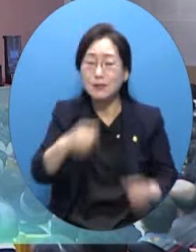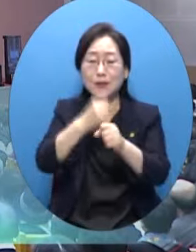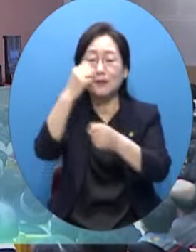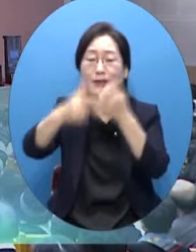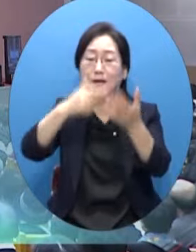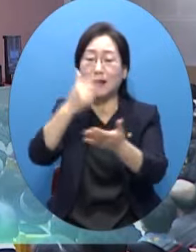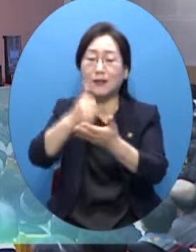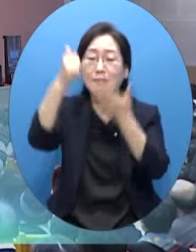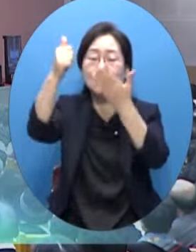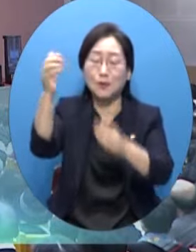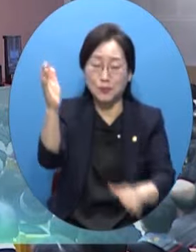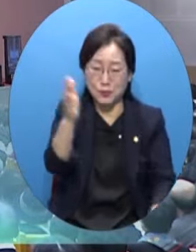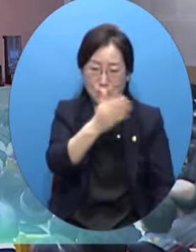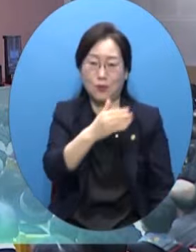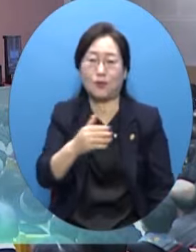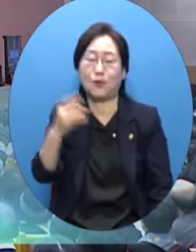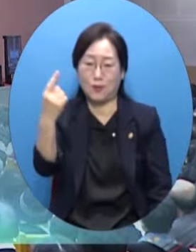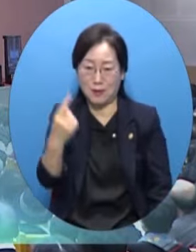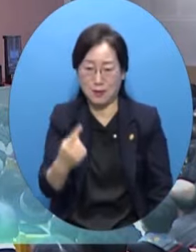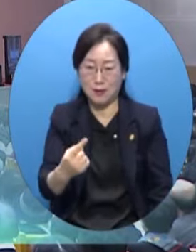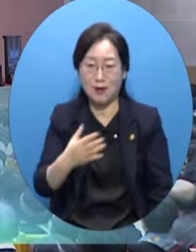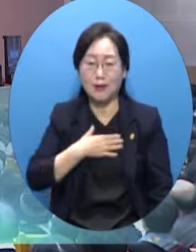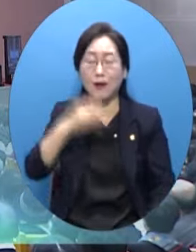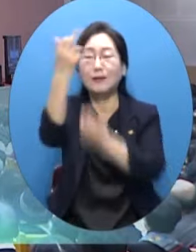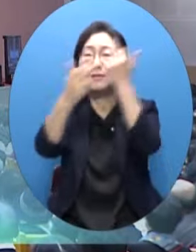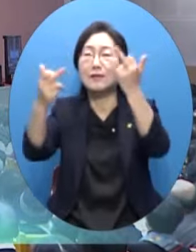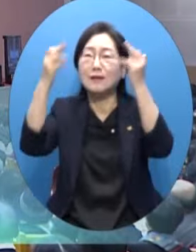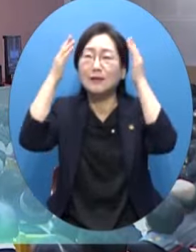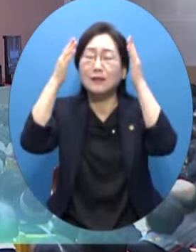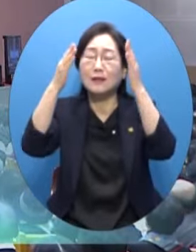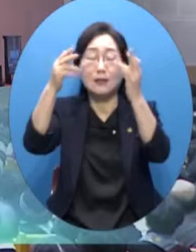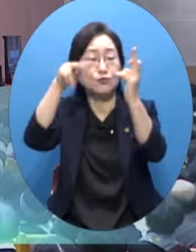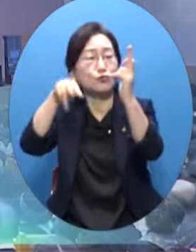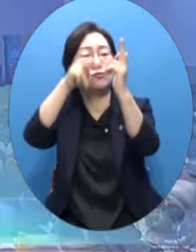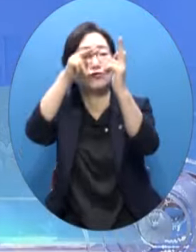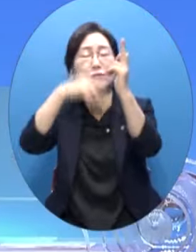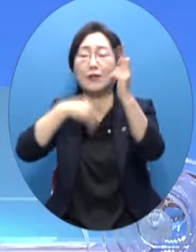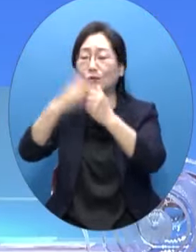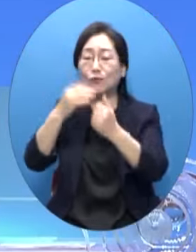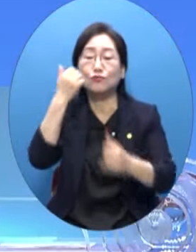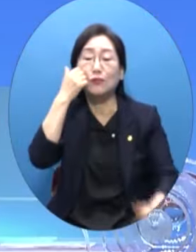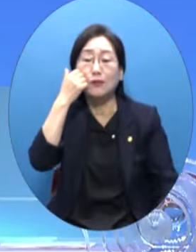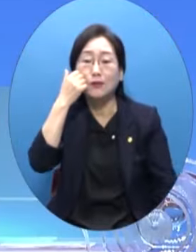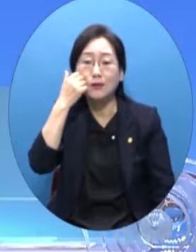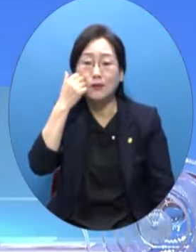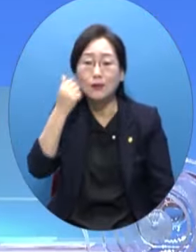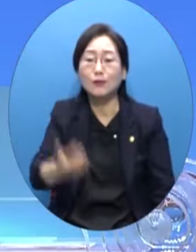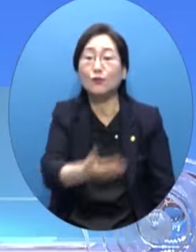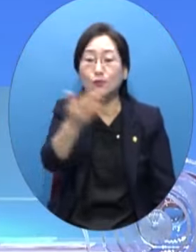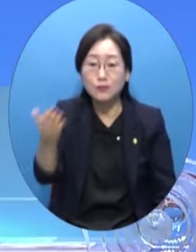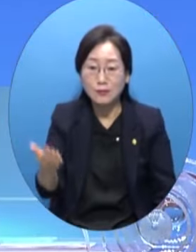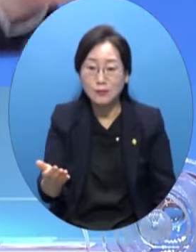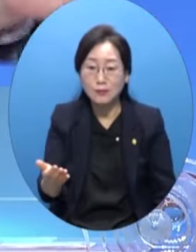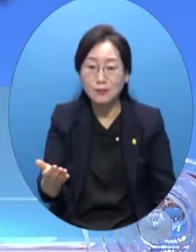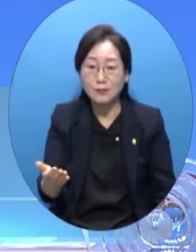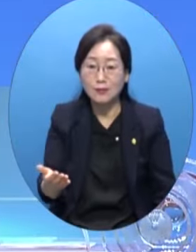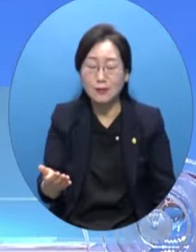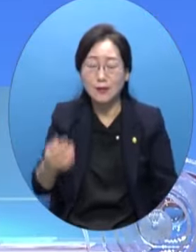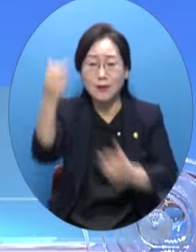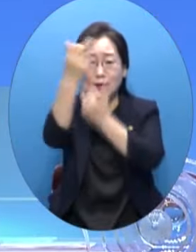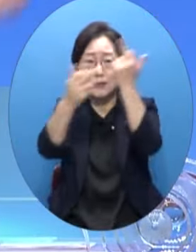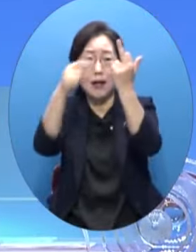여호와 야훼에게서로다. 내가 산을 향하여 눈을 들리라. 나의 도움이 어디서 올까? 여러분, 우리가 산과